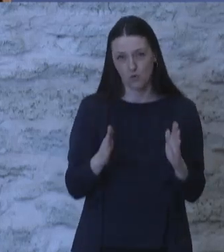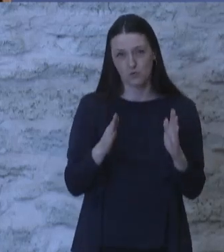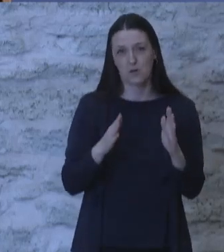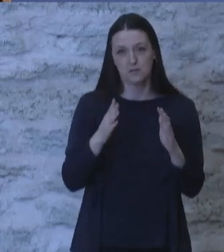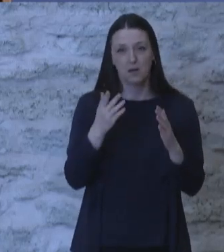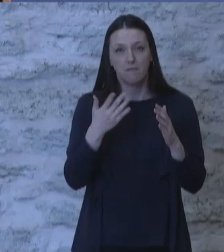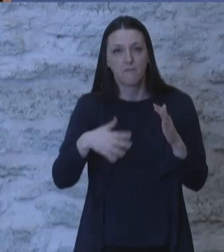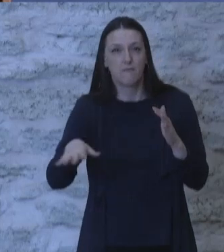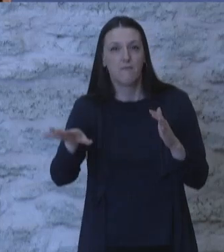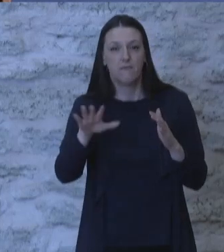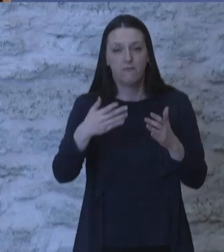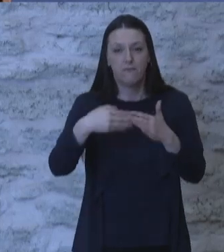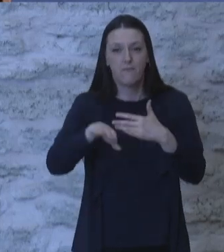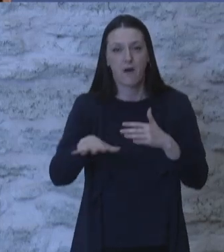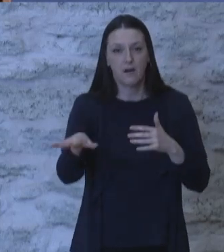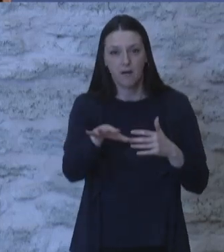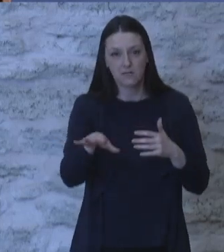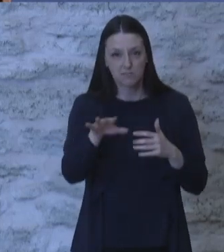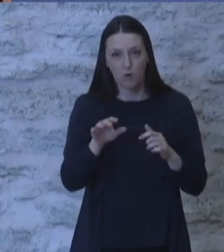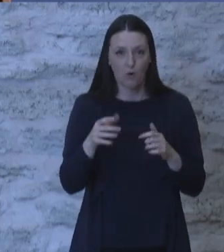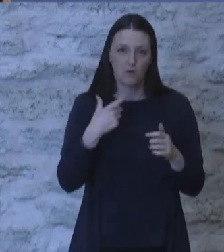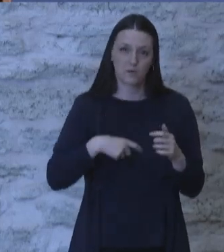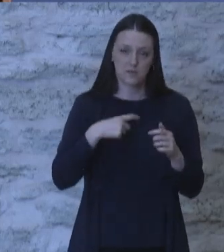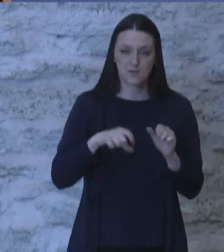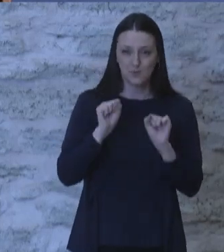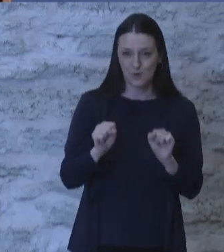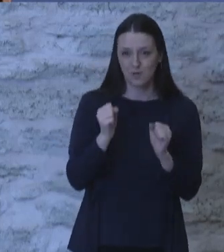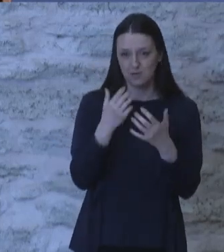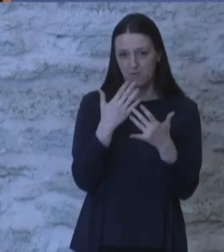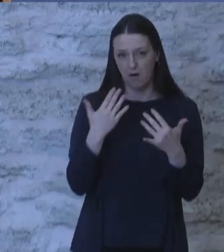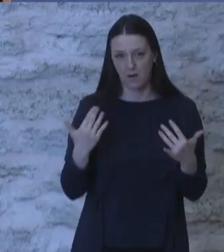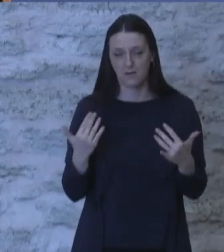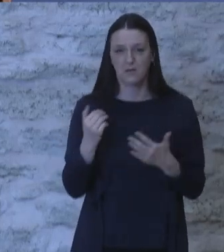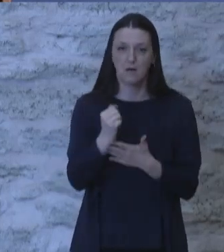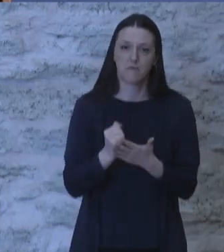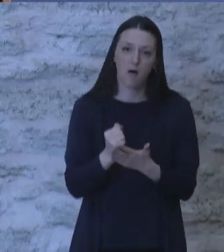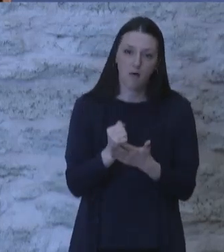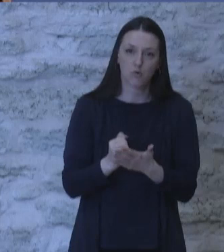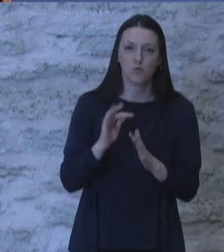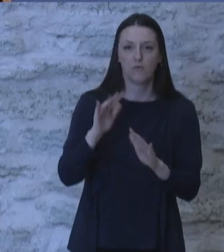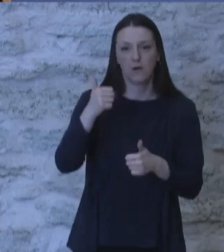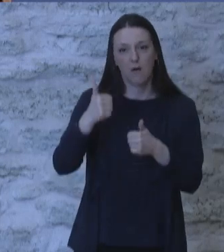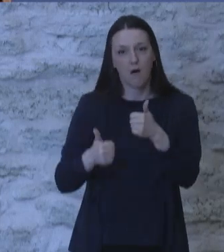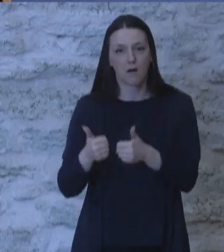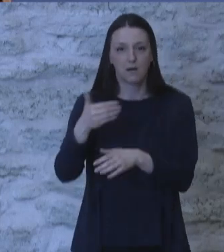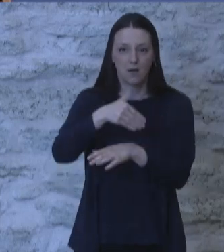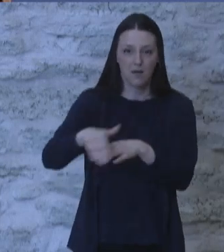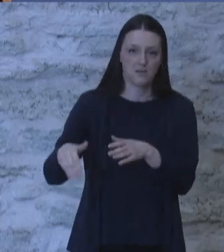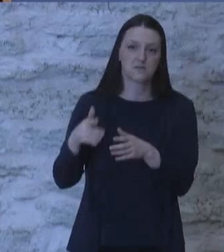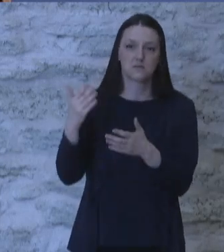kogu selle isikuaitse vahendit, ütleme, hanke eest vastutab